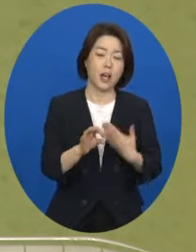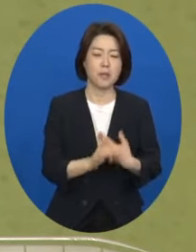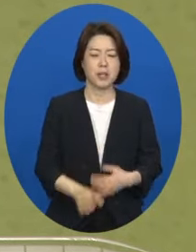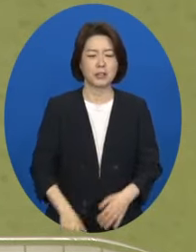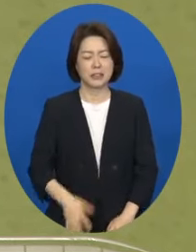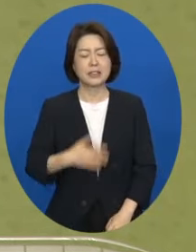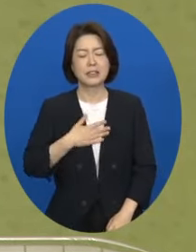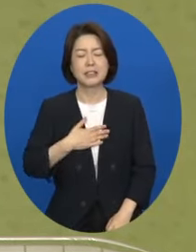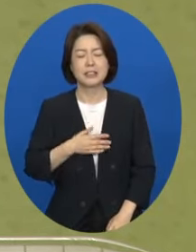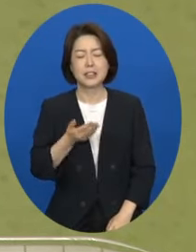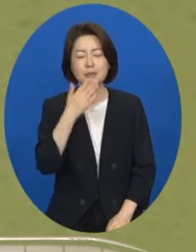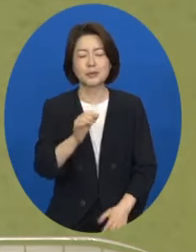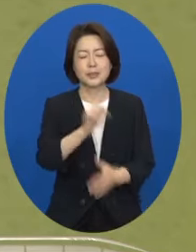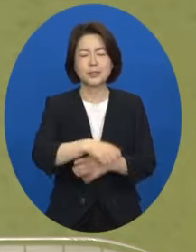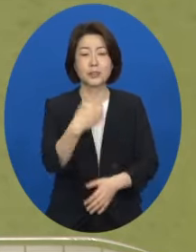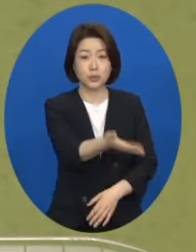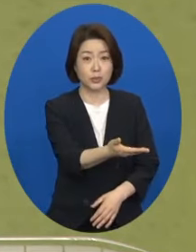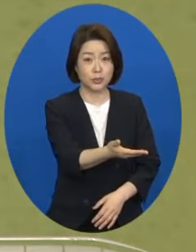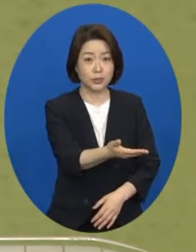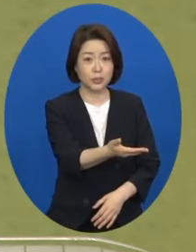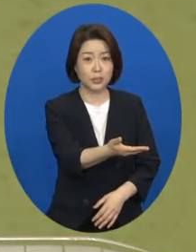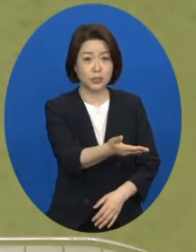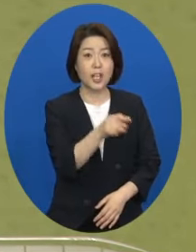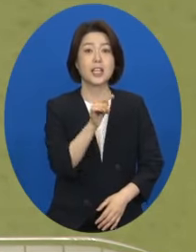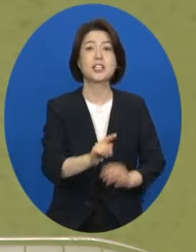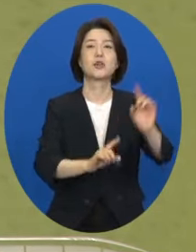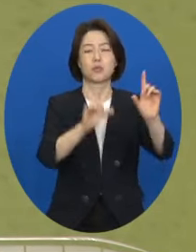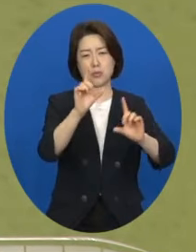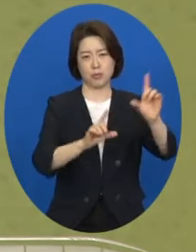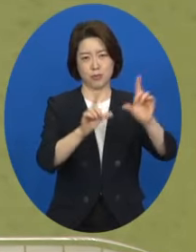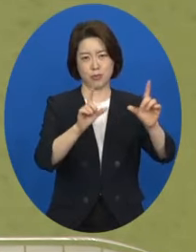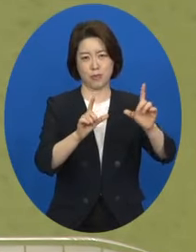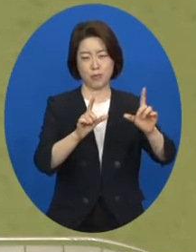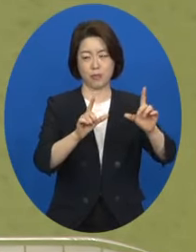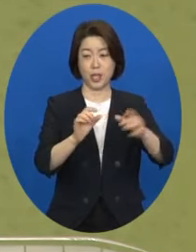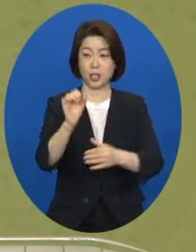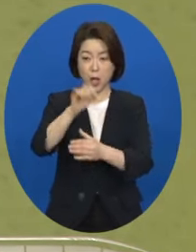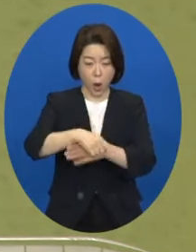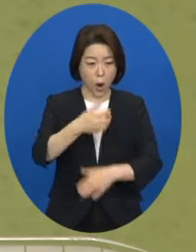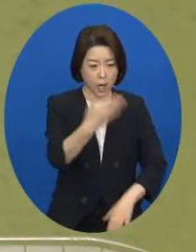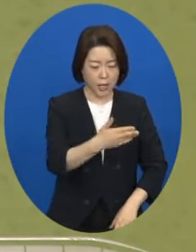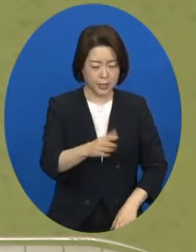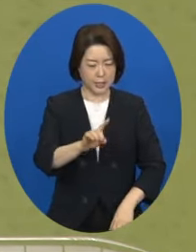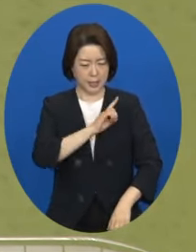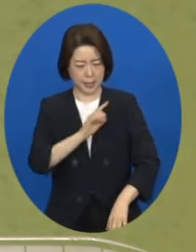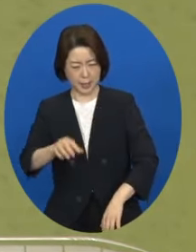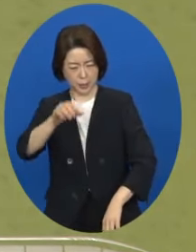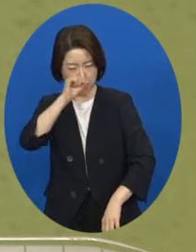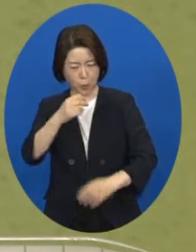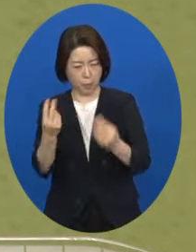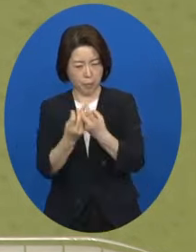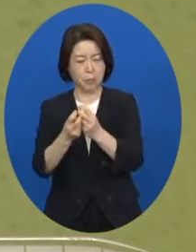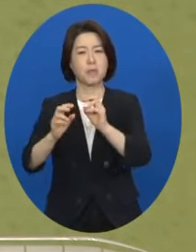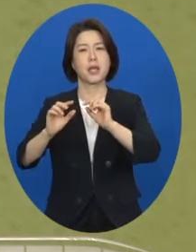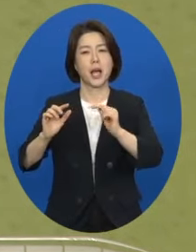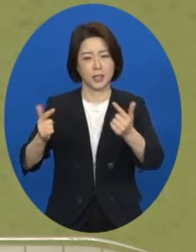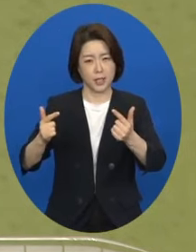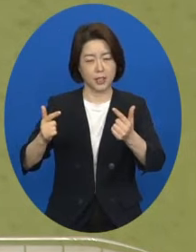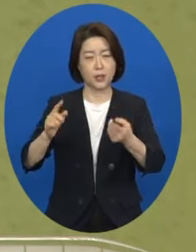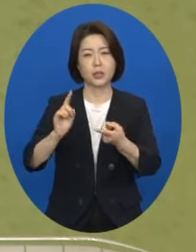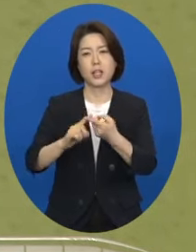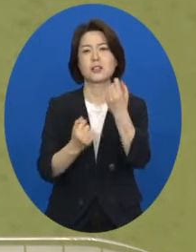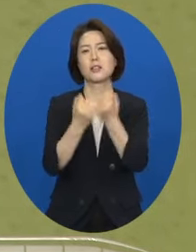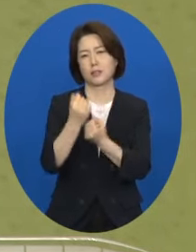하고 주잖아요. 이거 허락하심이 반드시 최선은 아니라는 것을 말씀해 주고 있는 것이죠.